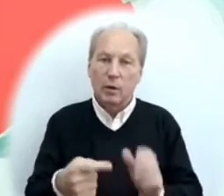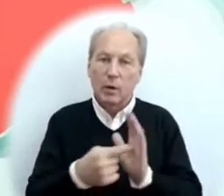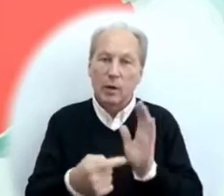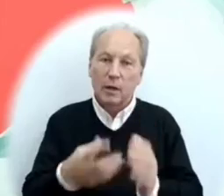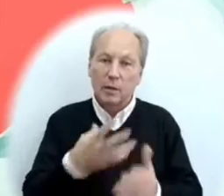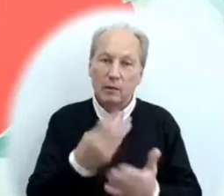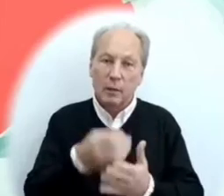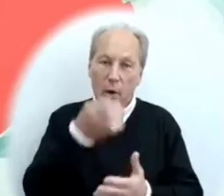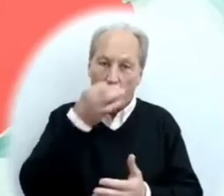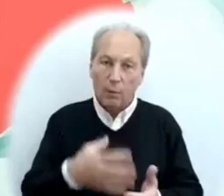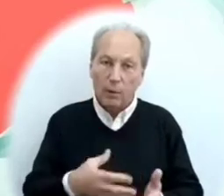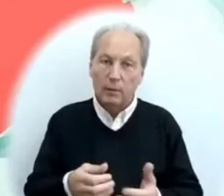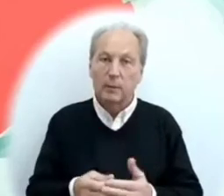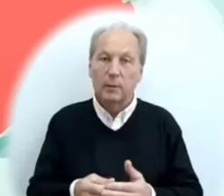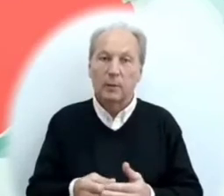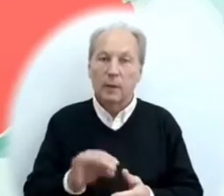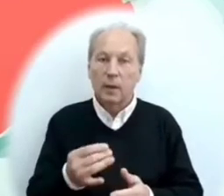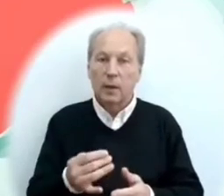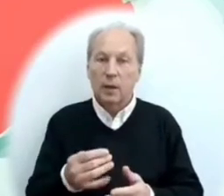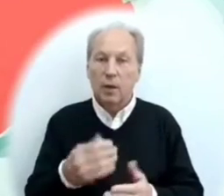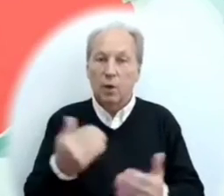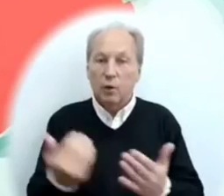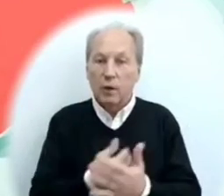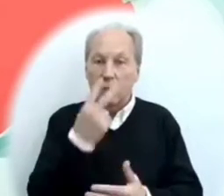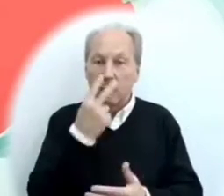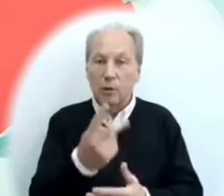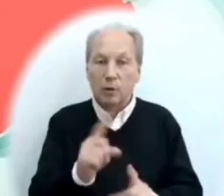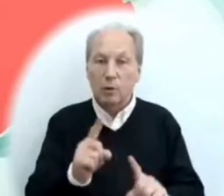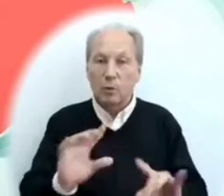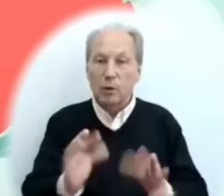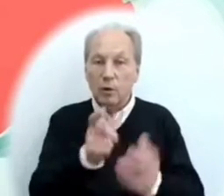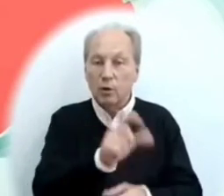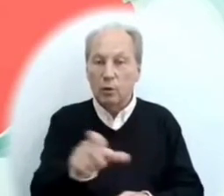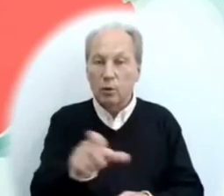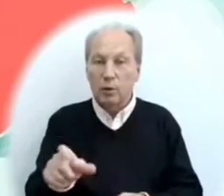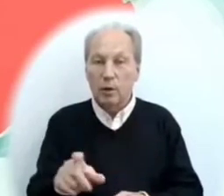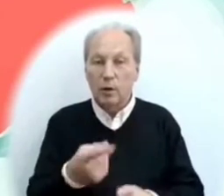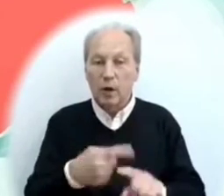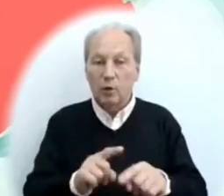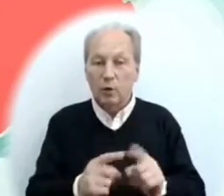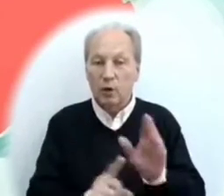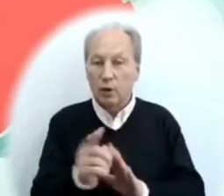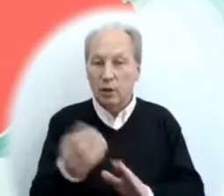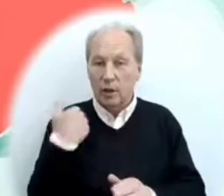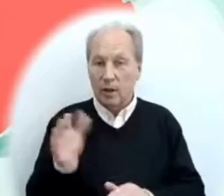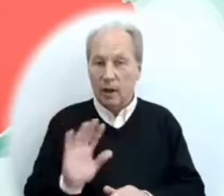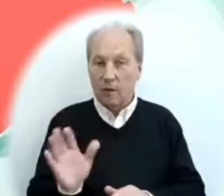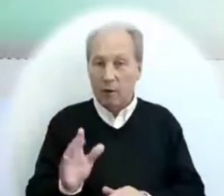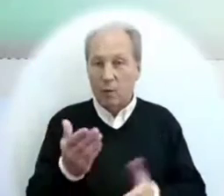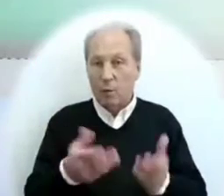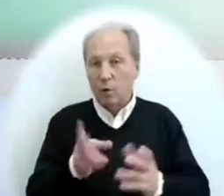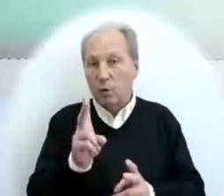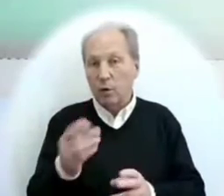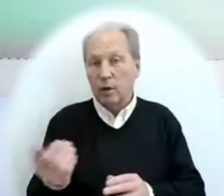и новичкам посмотреть, что же происходит с людьми, которые начинали не так давно, может быть, а кто-то давно.